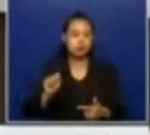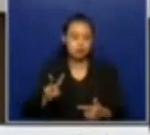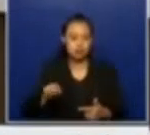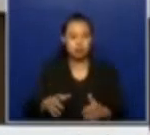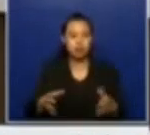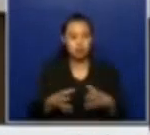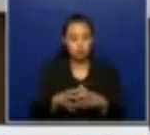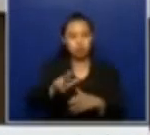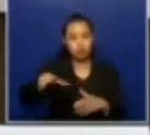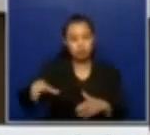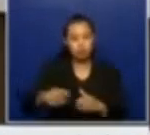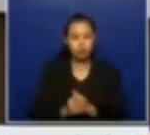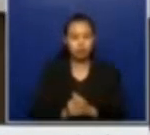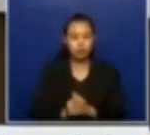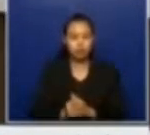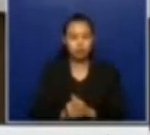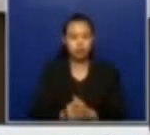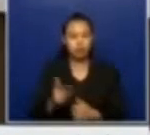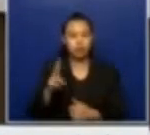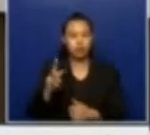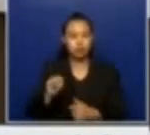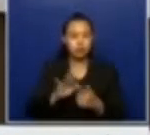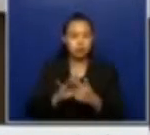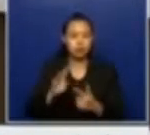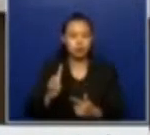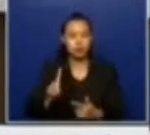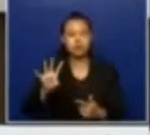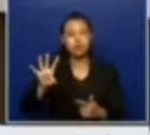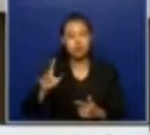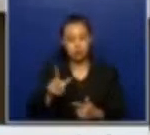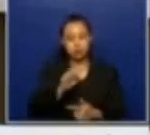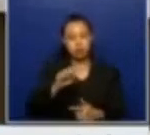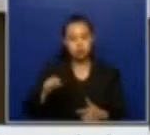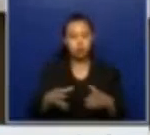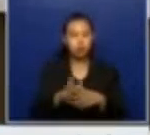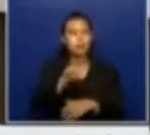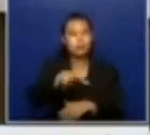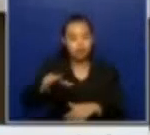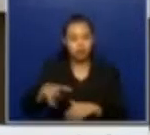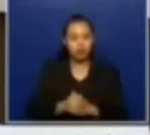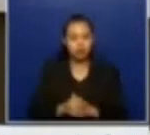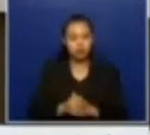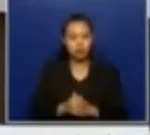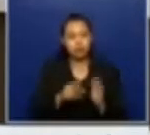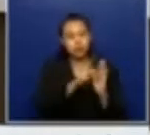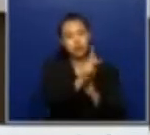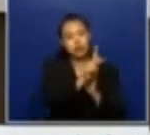เสนอโดยอีกท่านหนึ่งคือสส.คมเดชชัยศิวามงคลสส.พรรคเพื่อไทยจังหวัดกาฬสิน